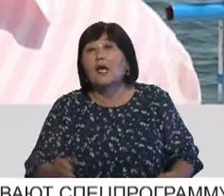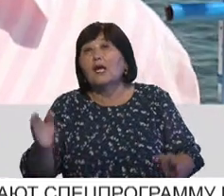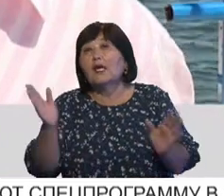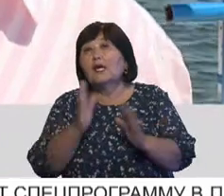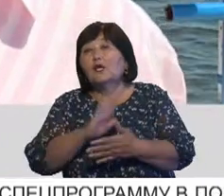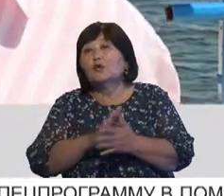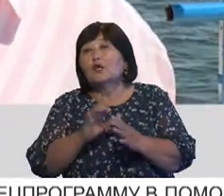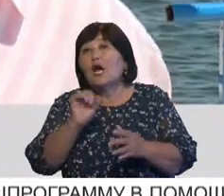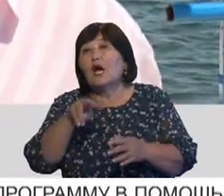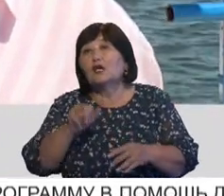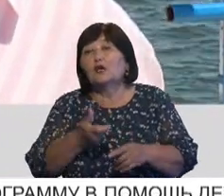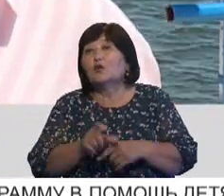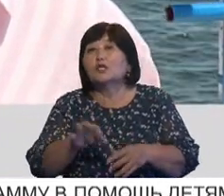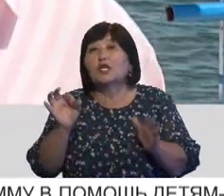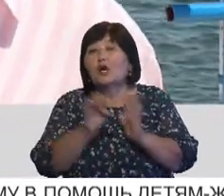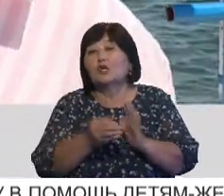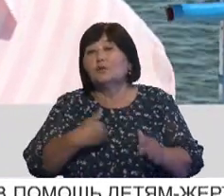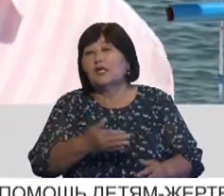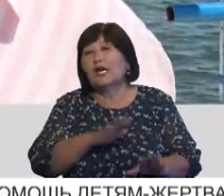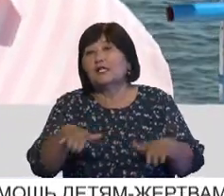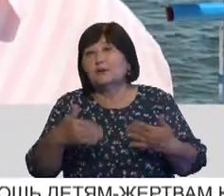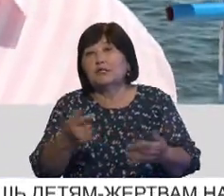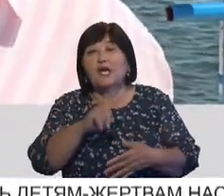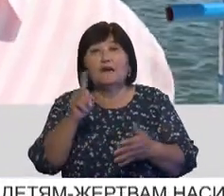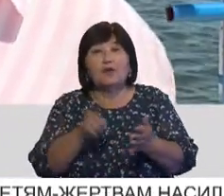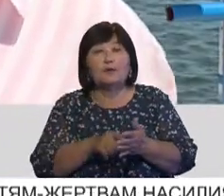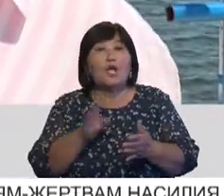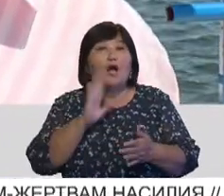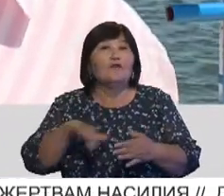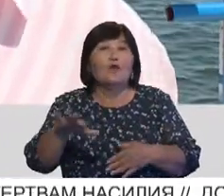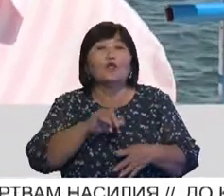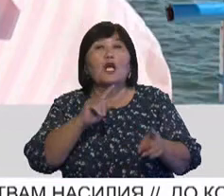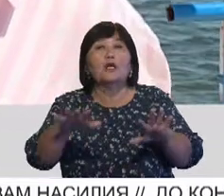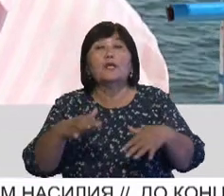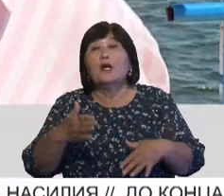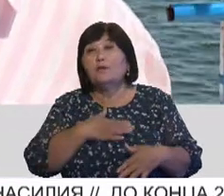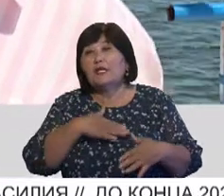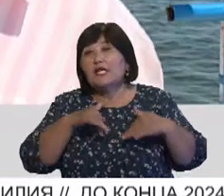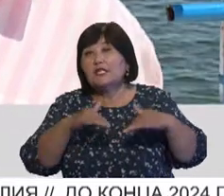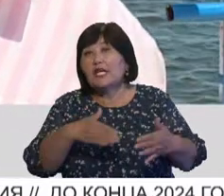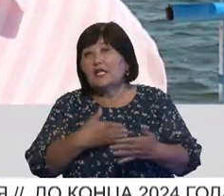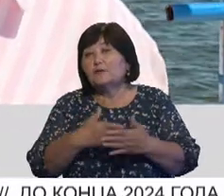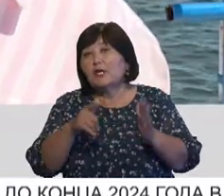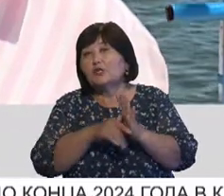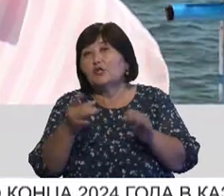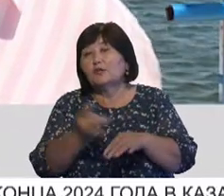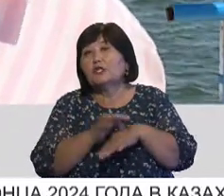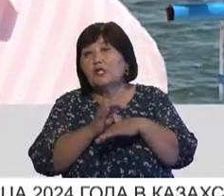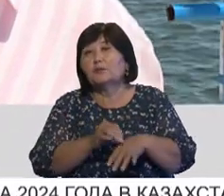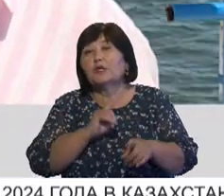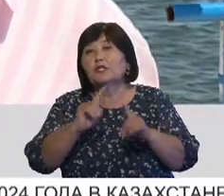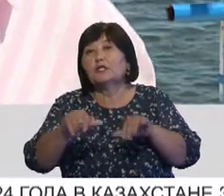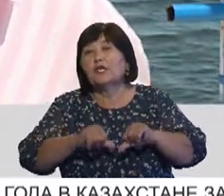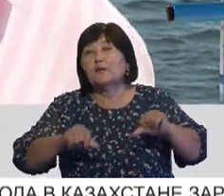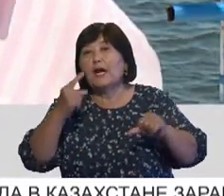Экологическая ситуация Арала очень актуальна. Мы хотим представить этот вопрос на водном саммите. По нашей инициативе уже 7-й раз был проведен совет